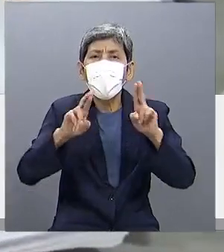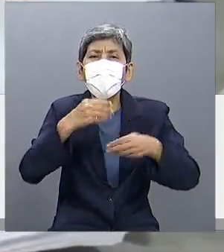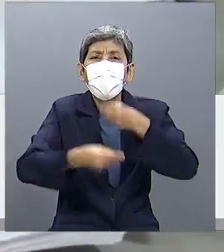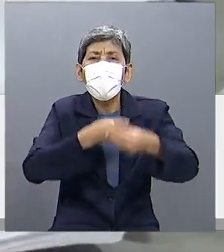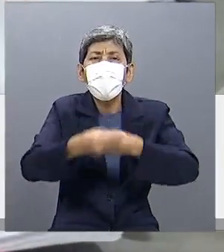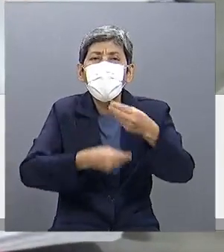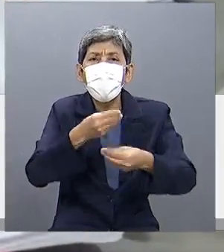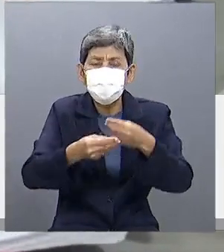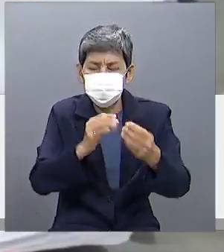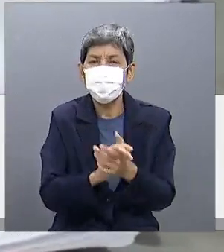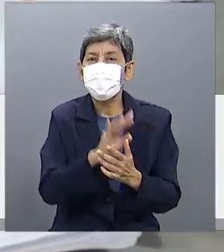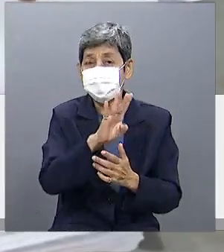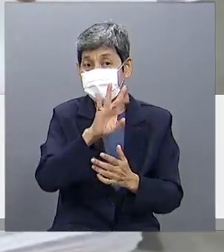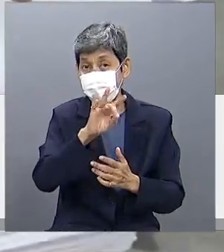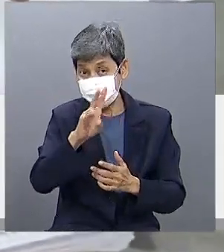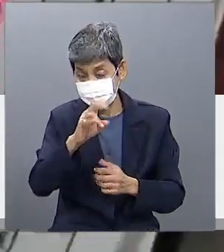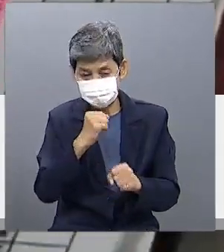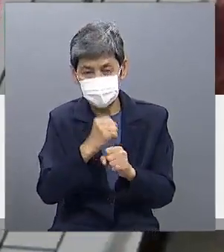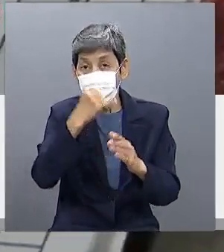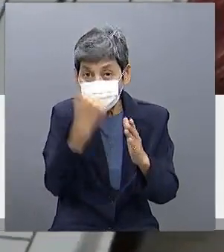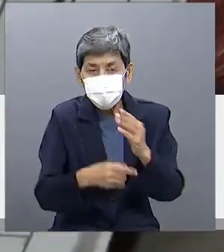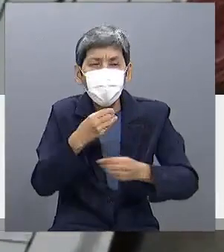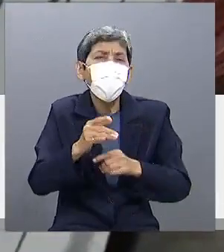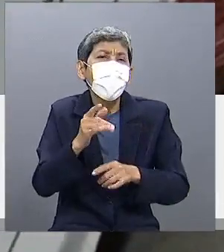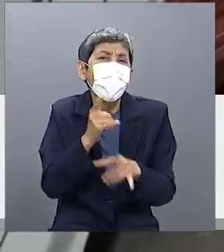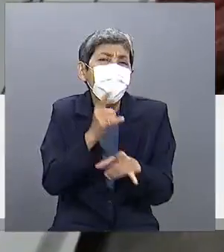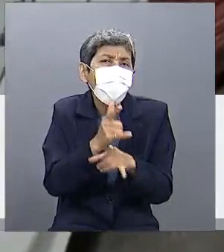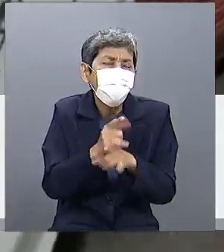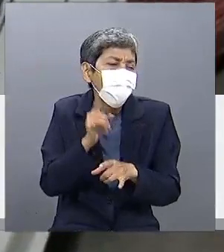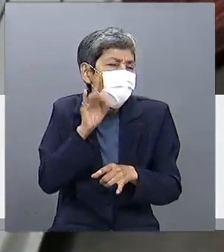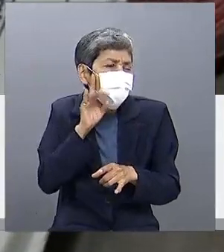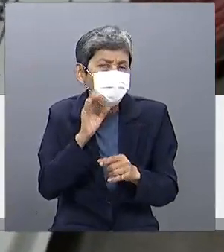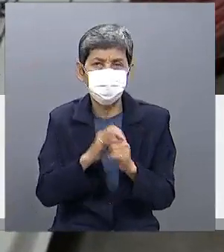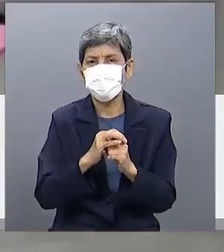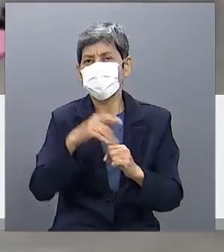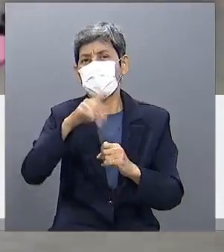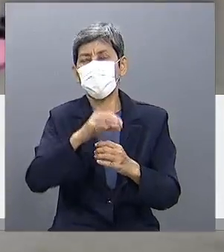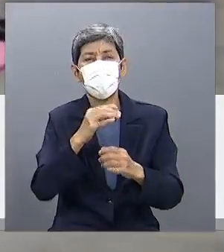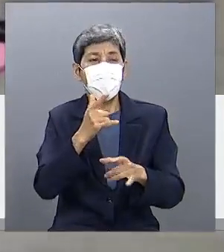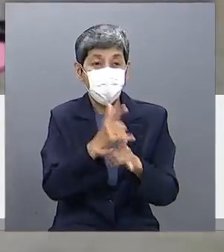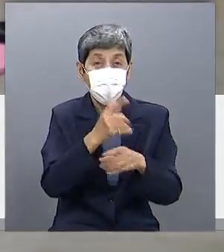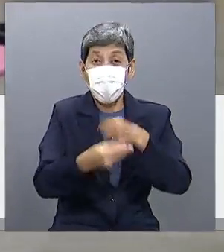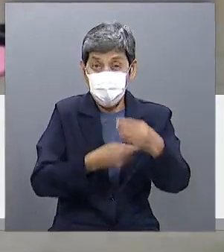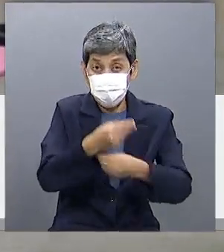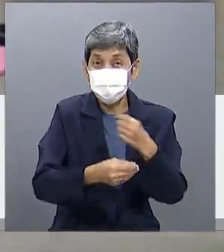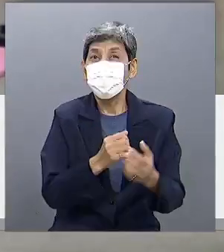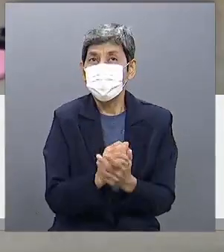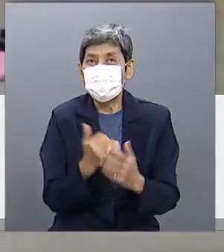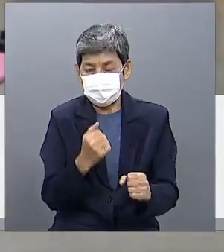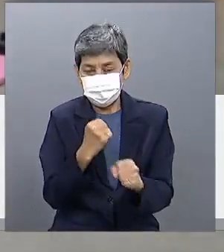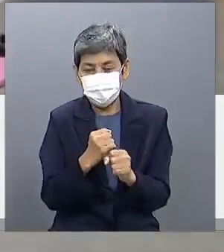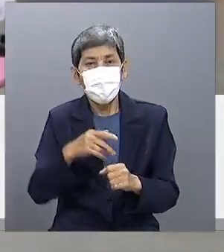487ในคดีขายเหล้าฝ่าฝืนพรบควบคุมโรคติดต่อ2558และพรก